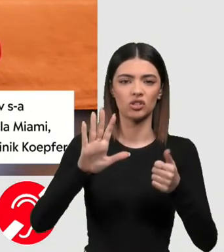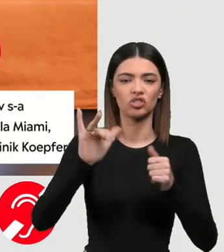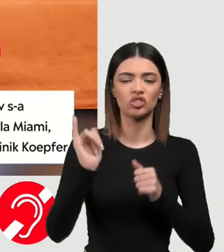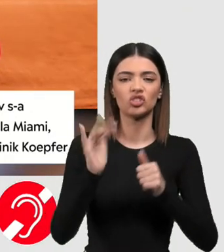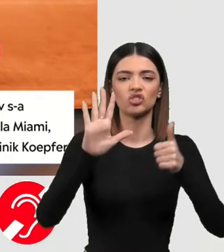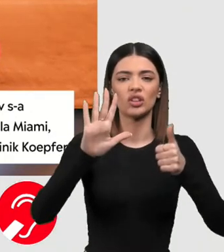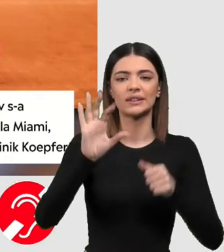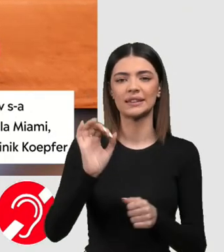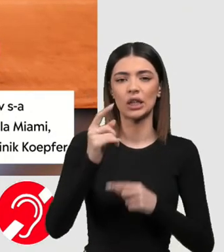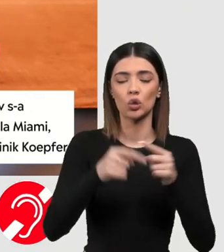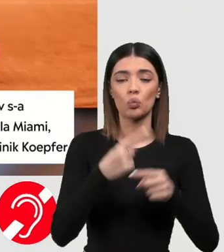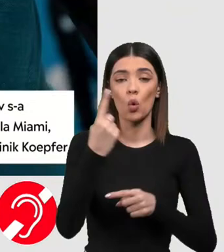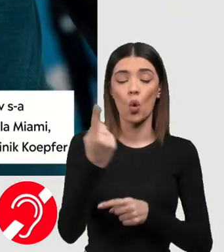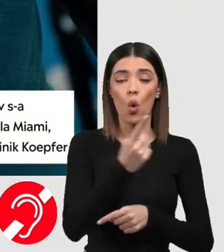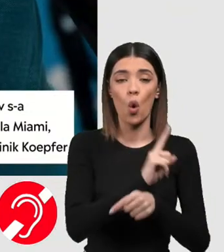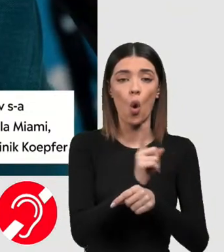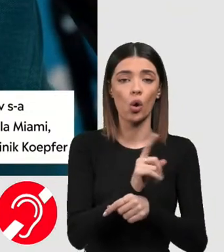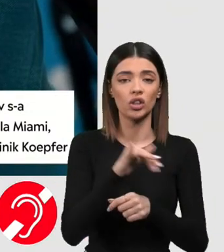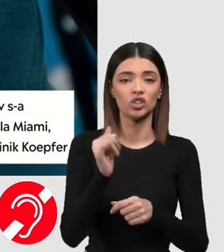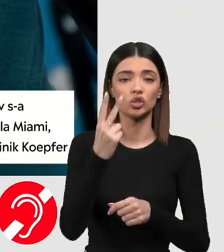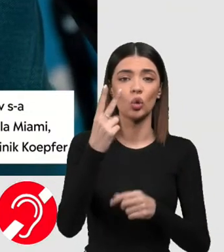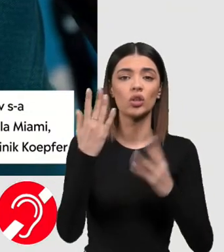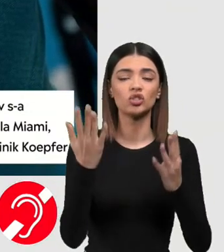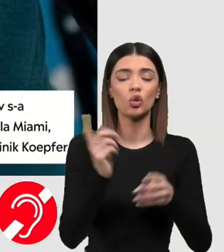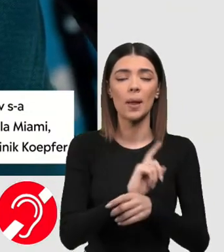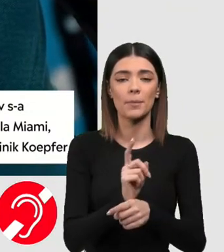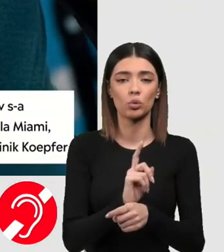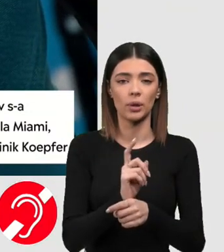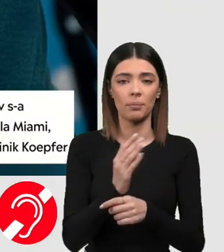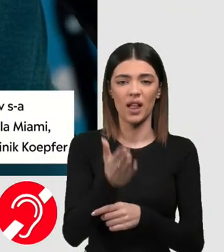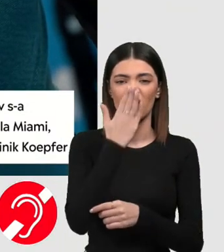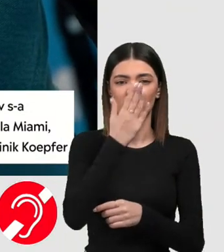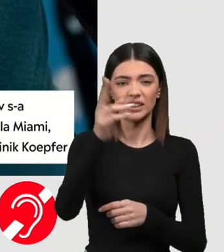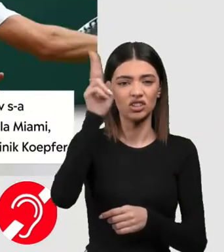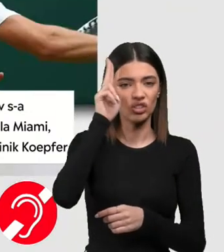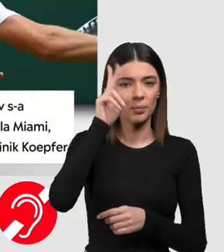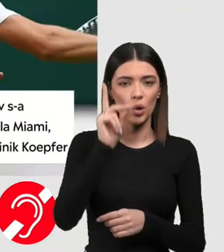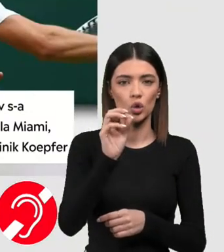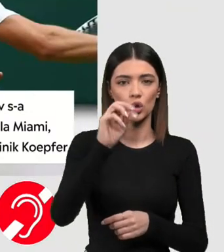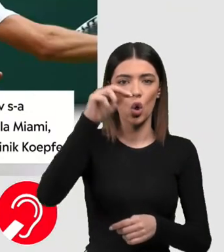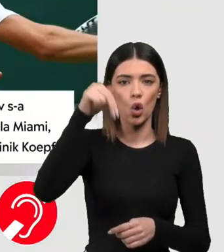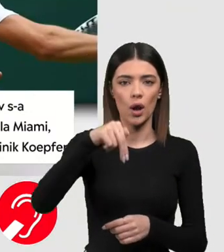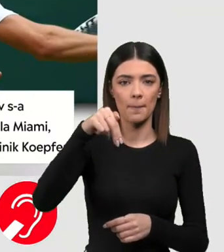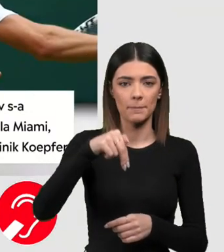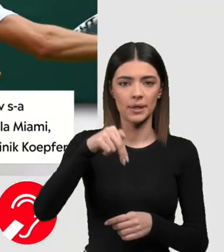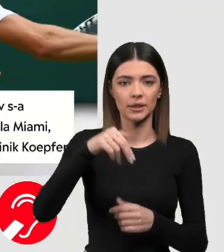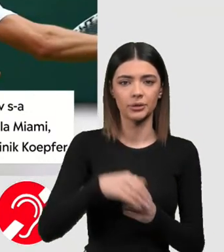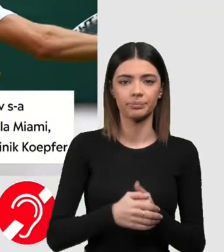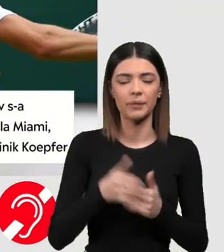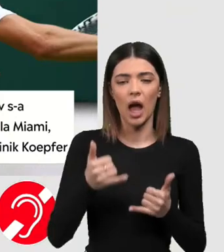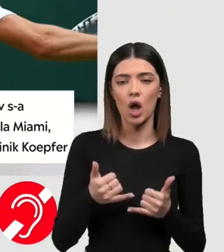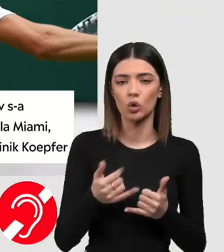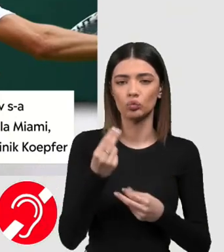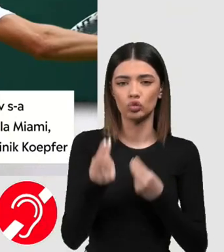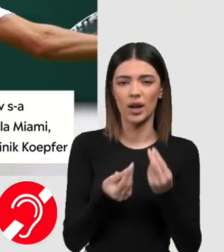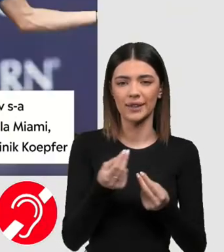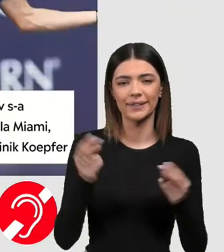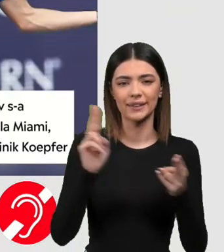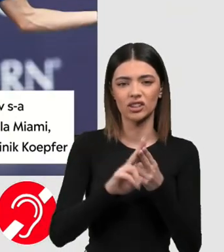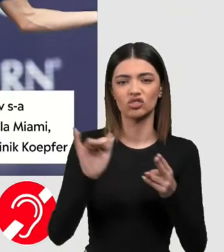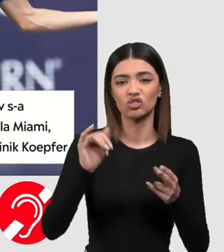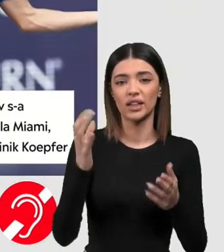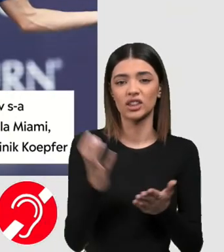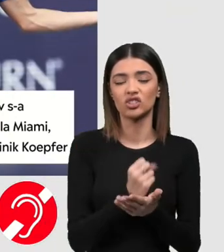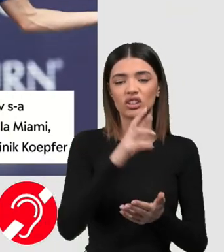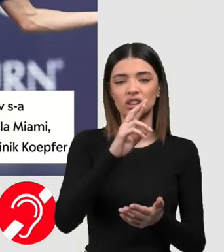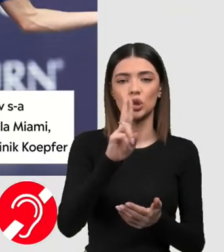de 7-6, 6-0, după o oră și 29 de minute, în fața germanului Dominic Kopfer. În sferturi, el va evolua